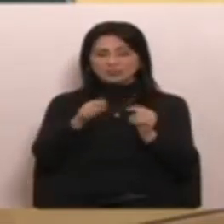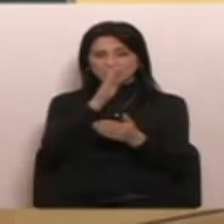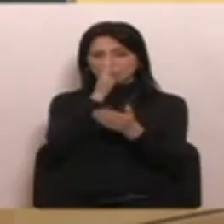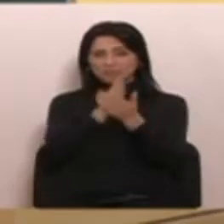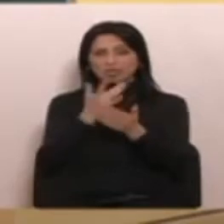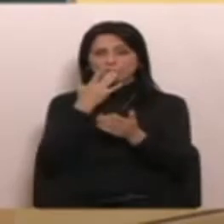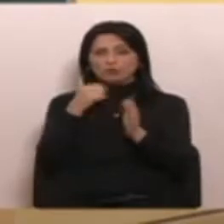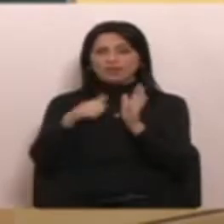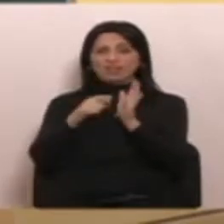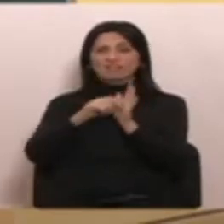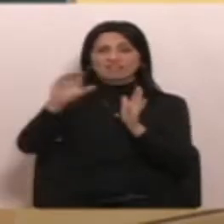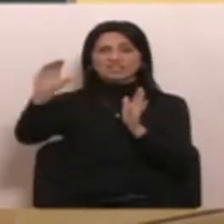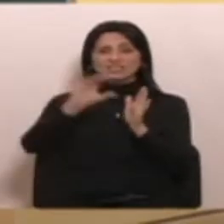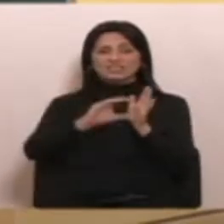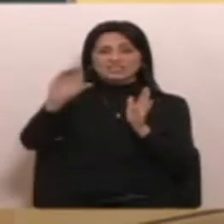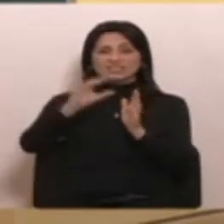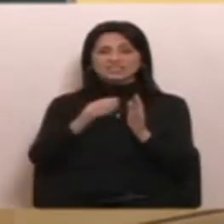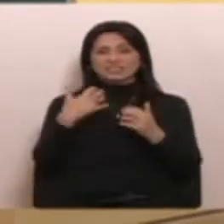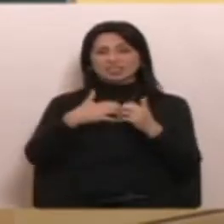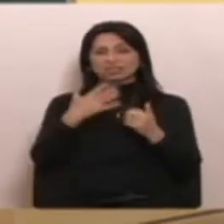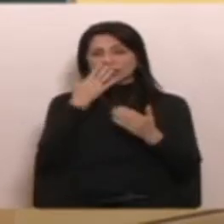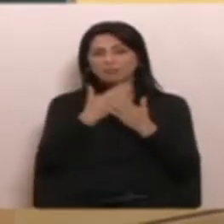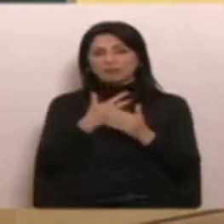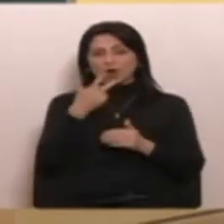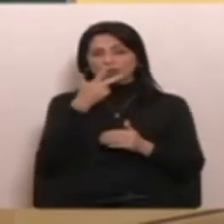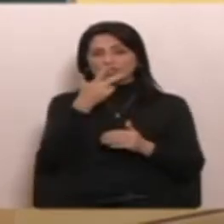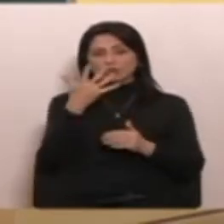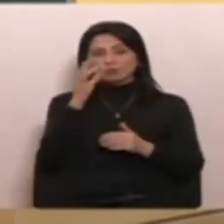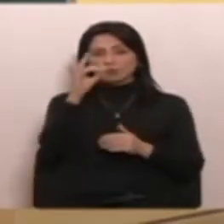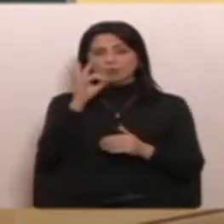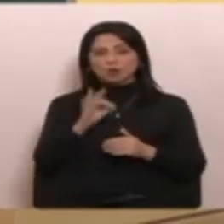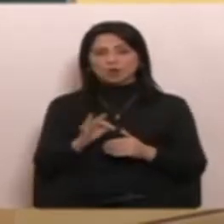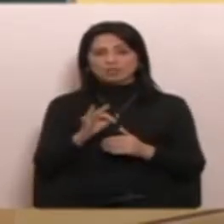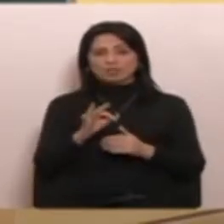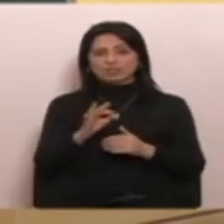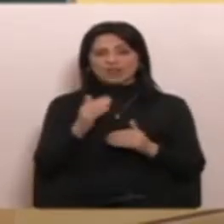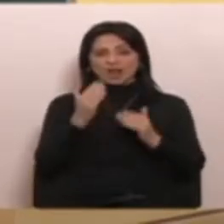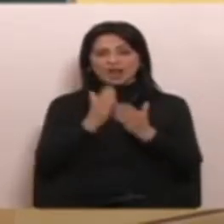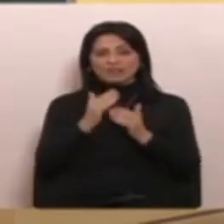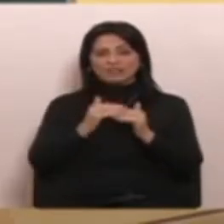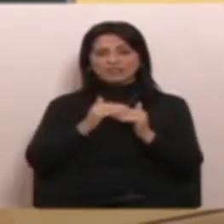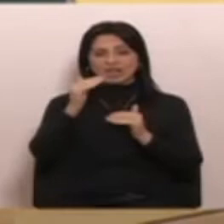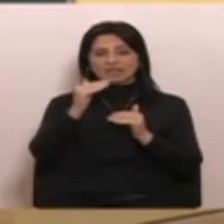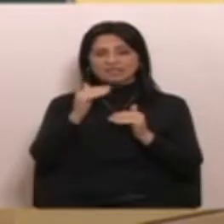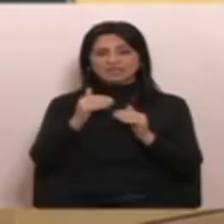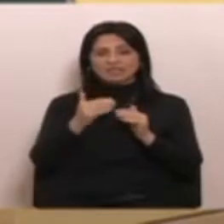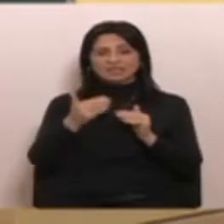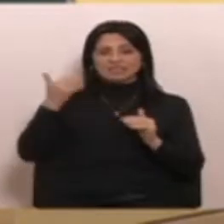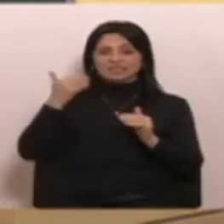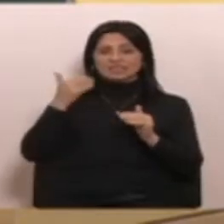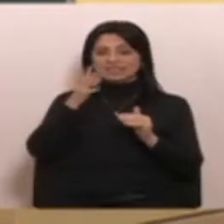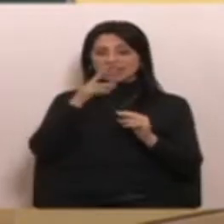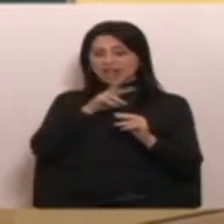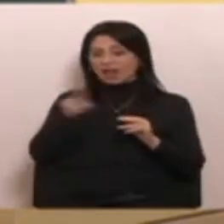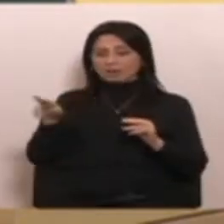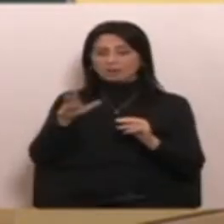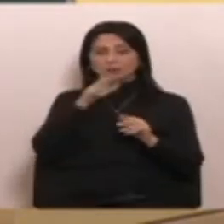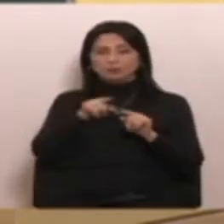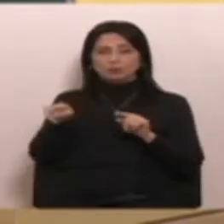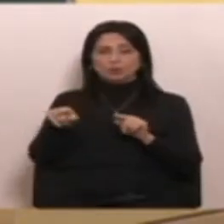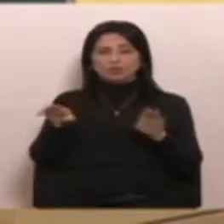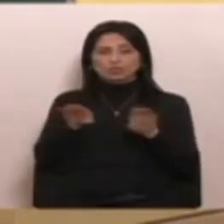უცხოური ინვესტიციების საშუალო მაჩვენებელი 35%-ით არის გაზრდილი წინა ანალოგიურ პერიოდთან